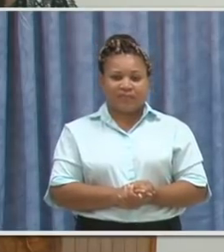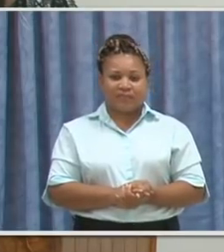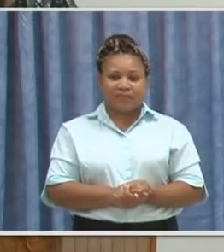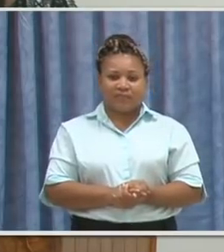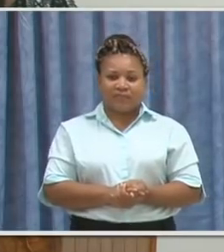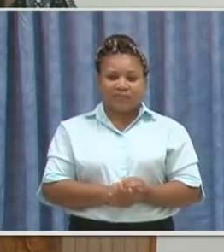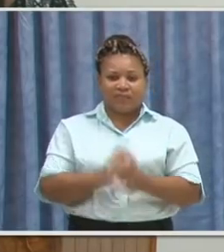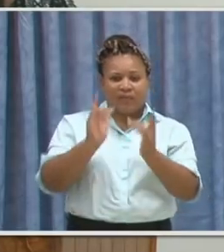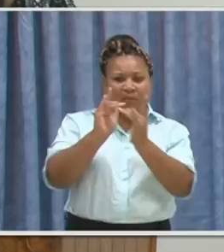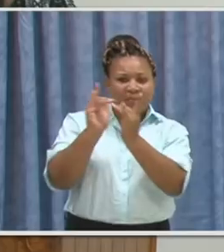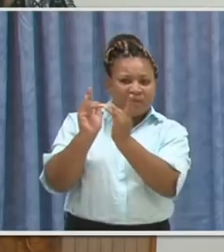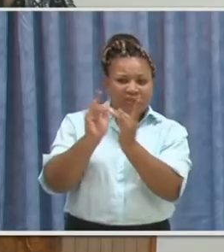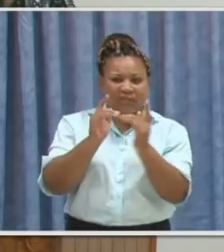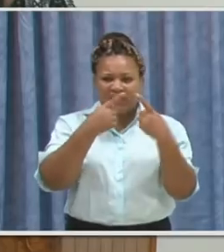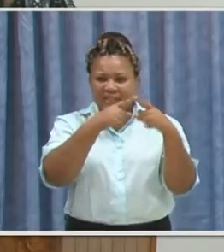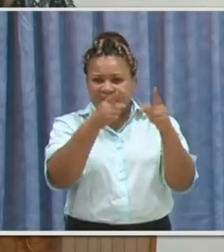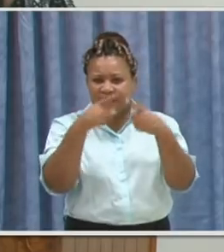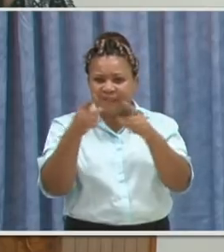couple.